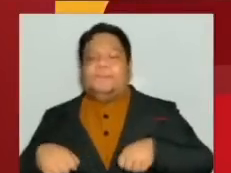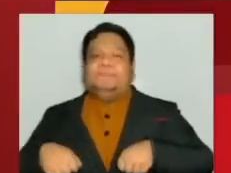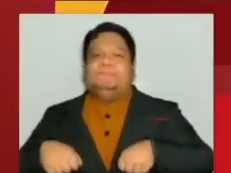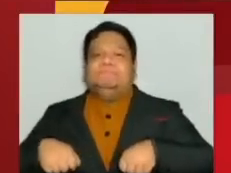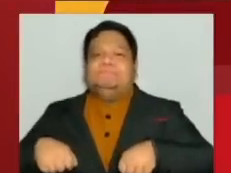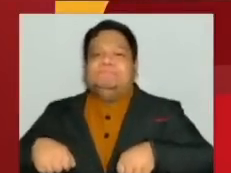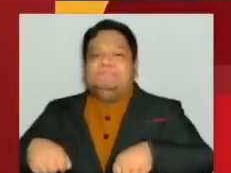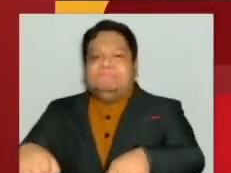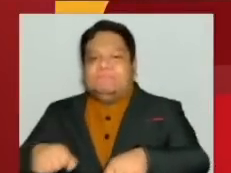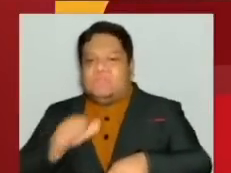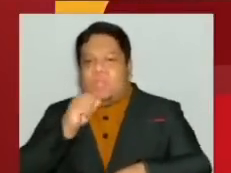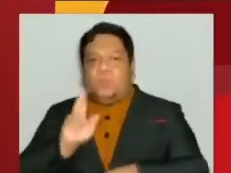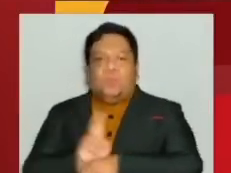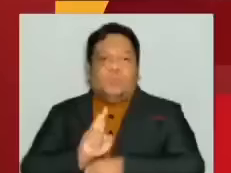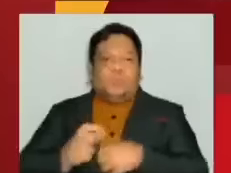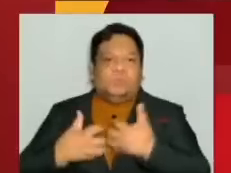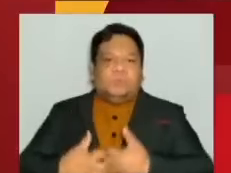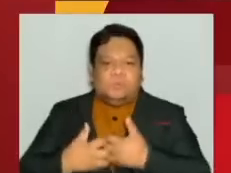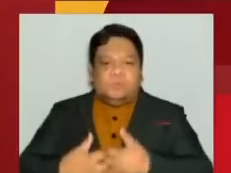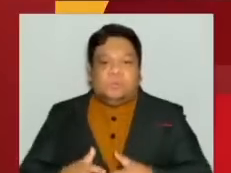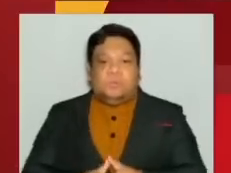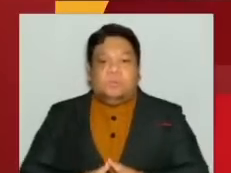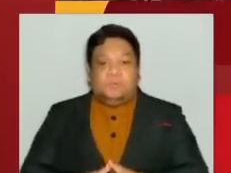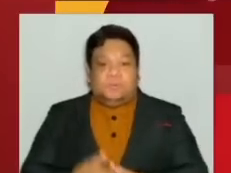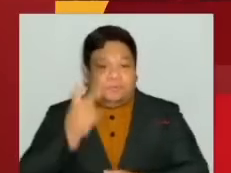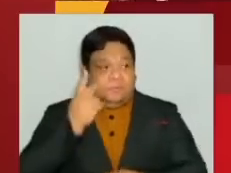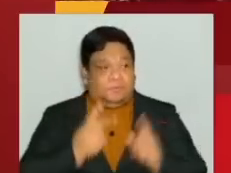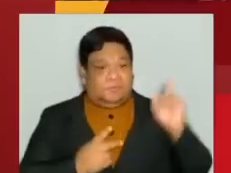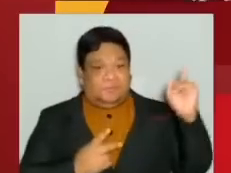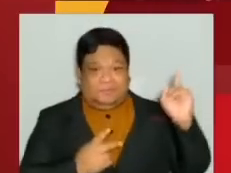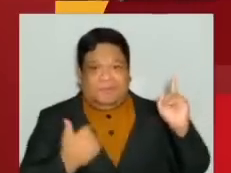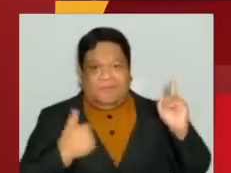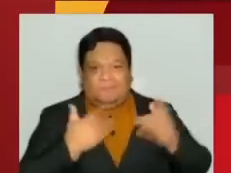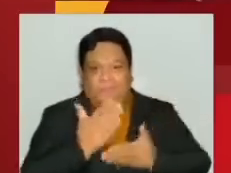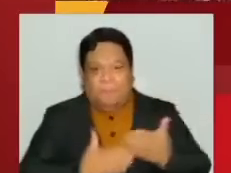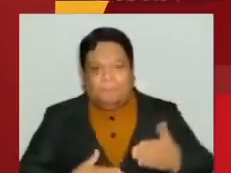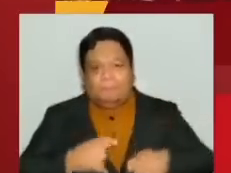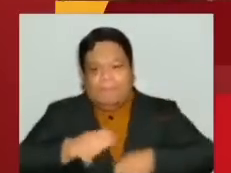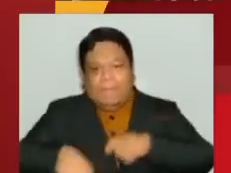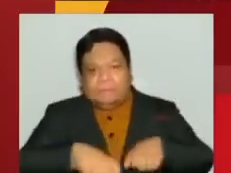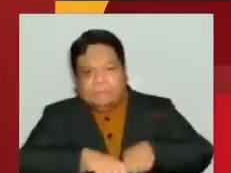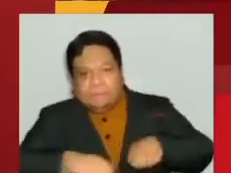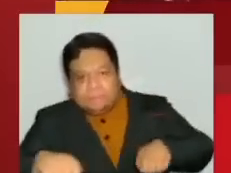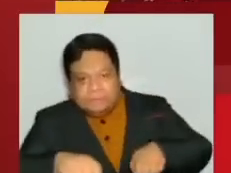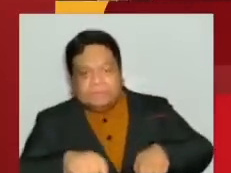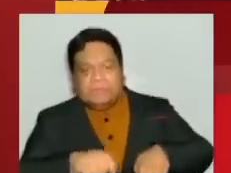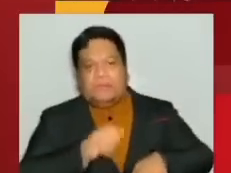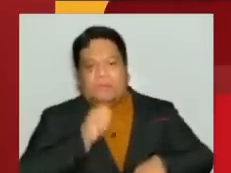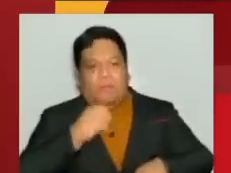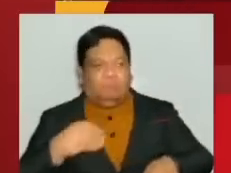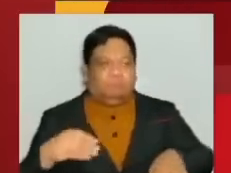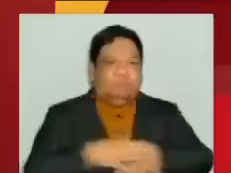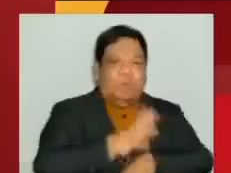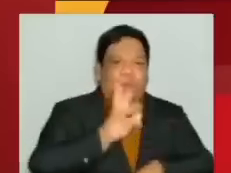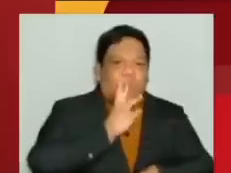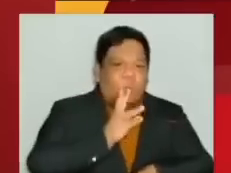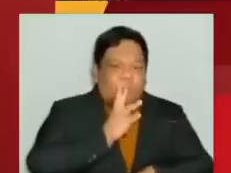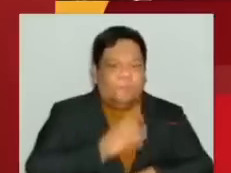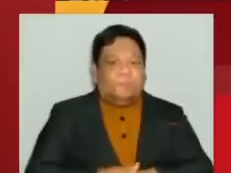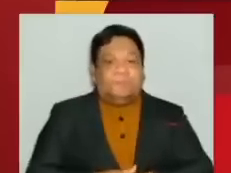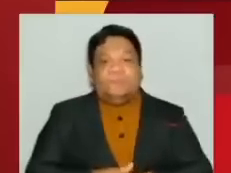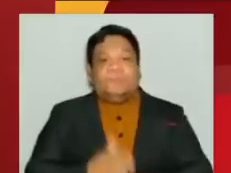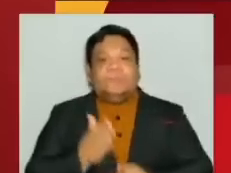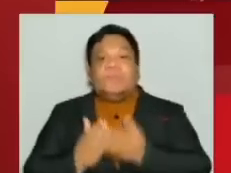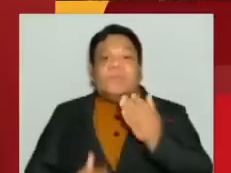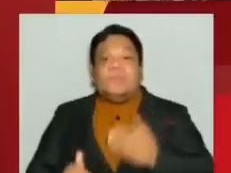nanigurado, binalot ng plastic ang makina para hindi mabasa. Ang ilan naman, pinatos na ang serbisyo ng kolong-kolong para maitawid ang